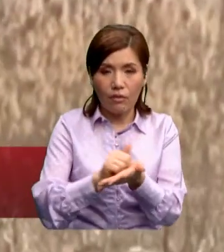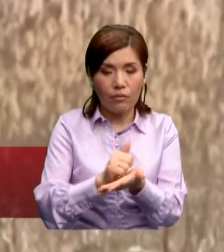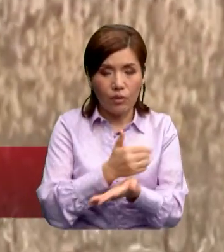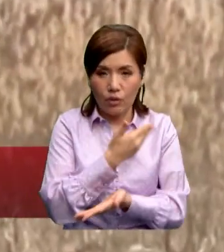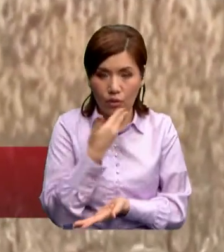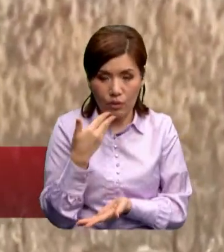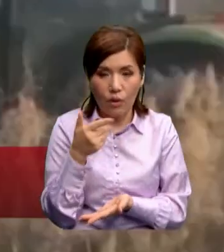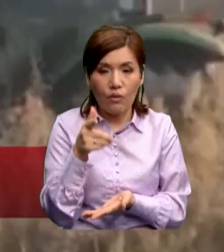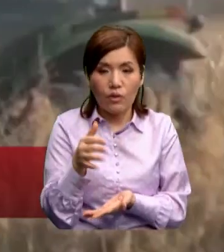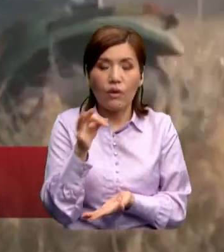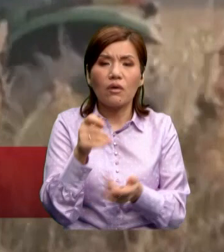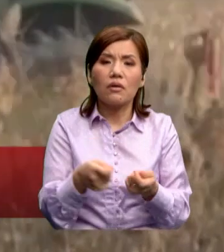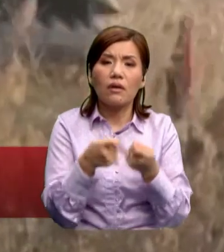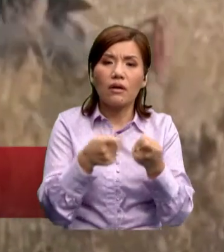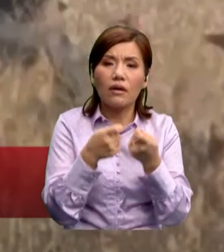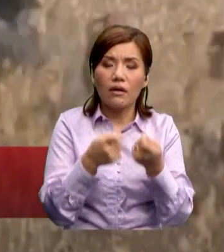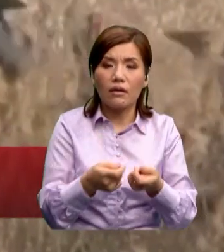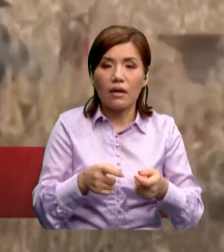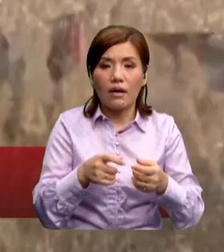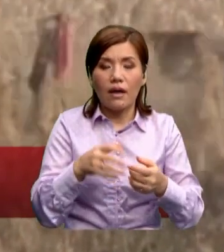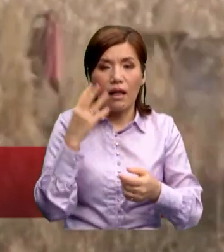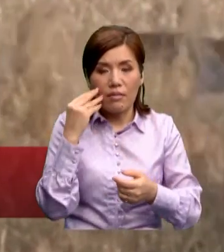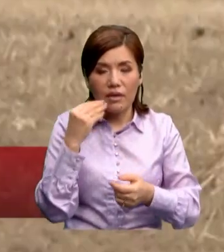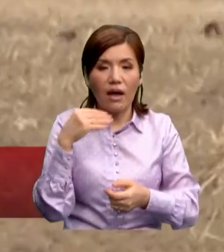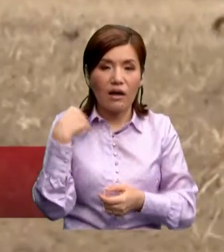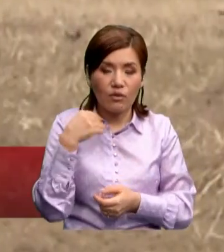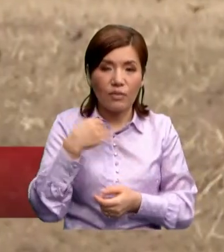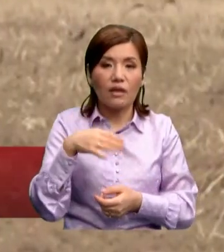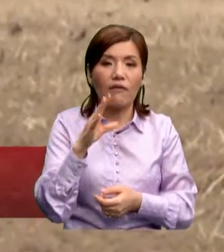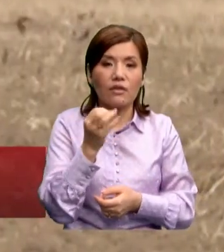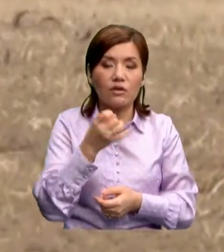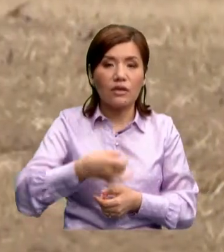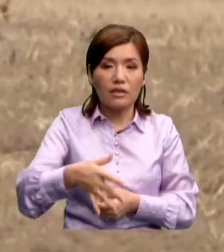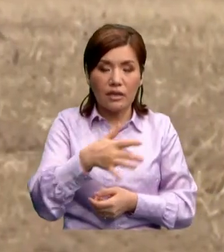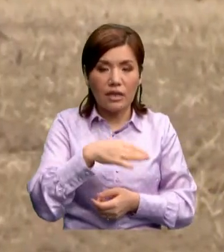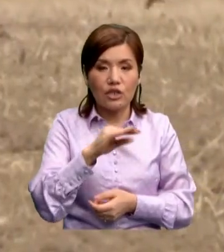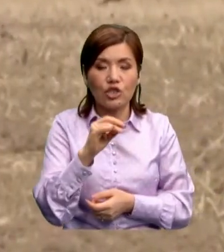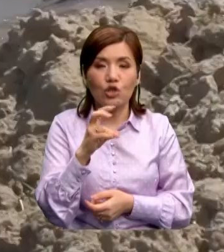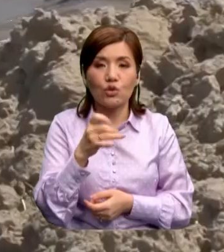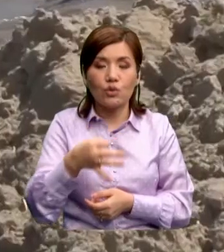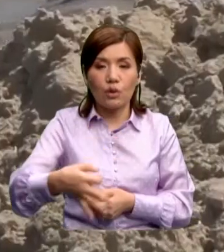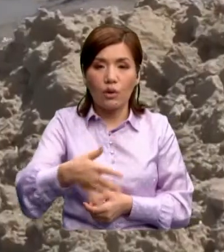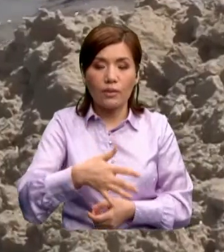всеми озвученными нарушениями решили в акиматах Алматы Актюбинской восточно-казахстанской областях